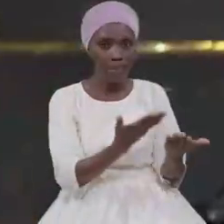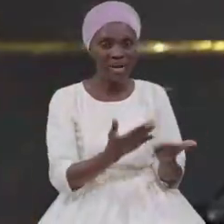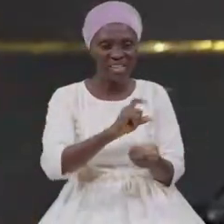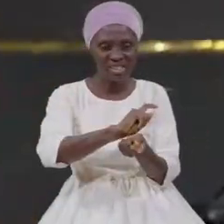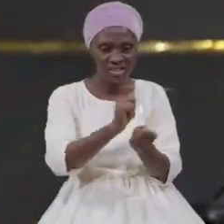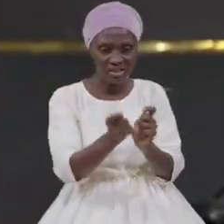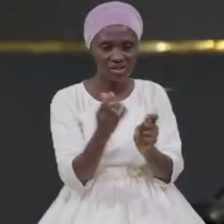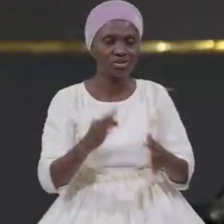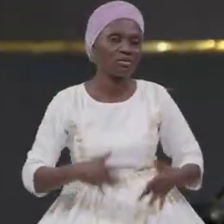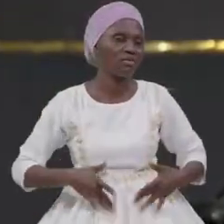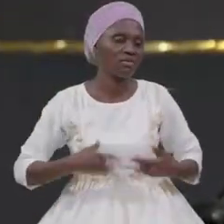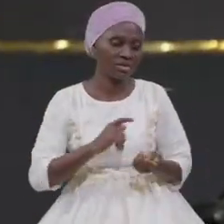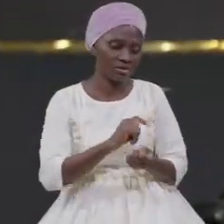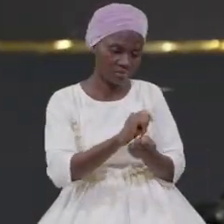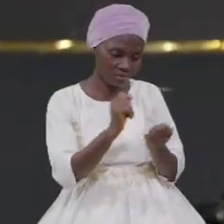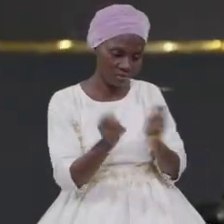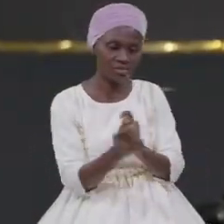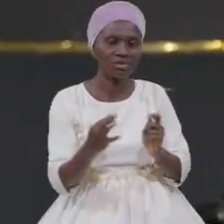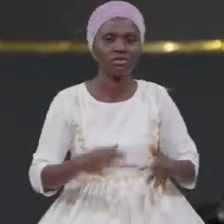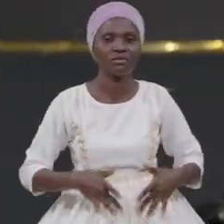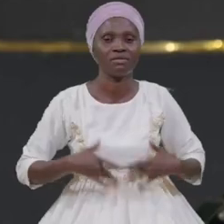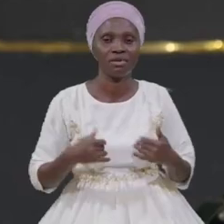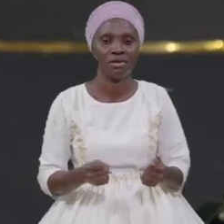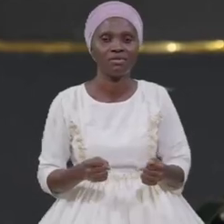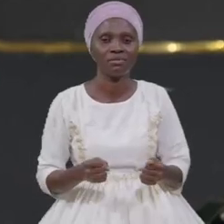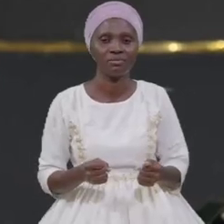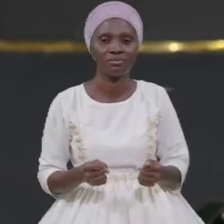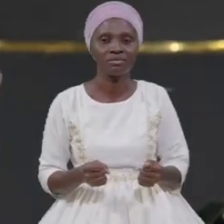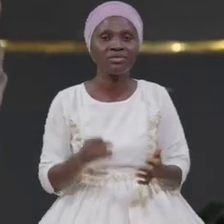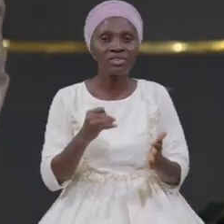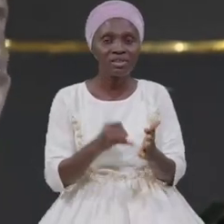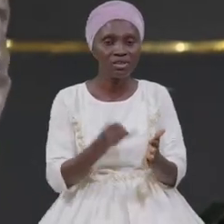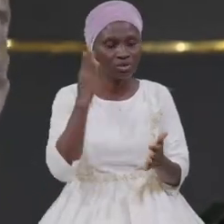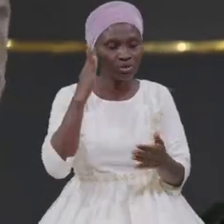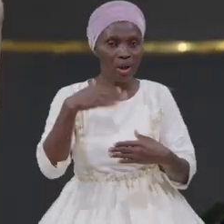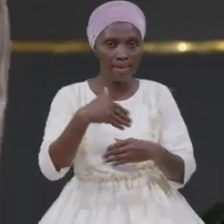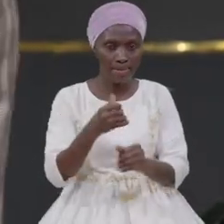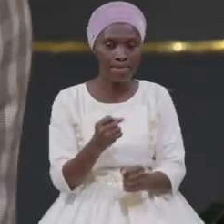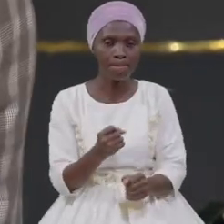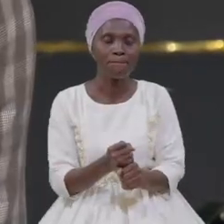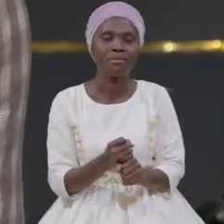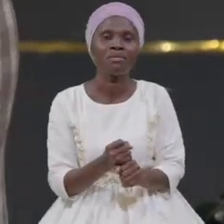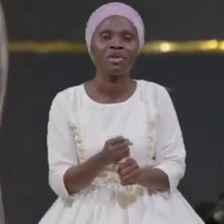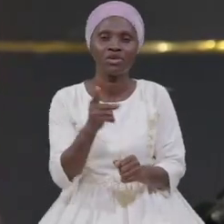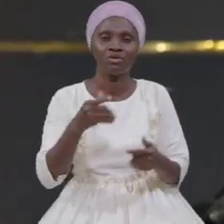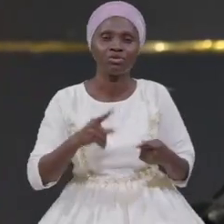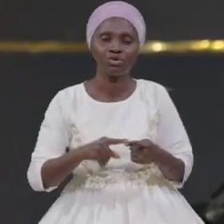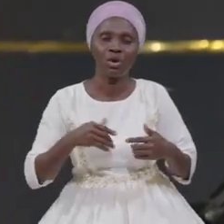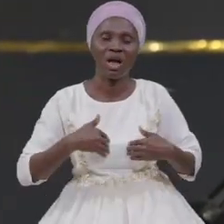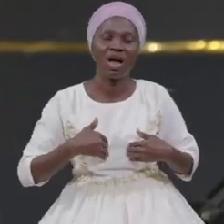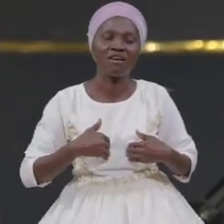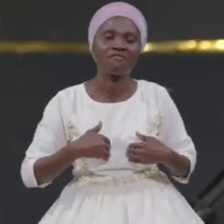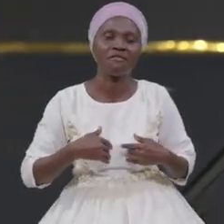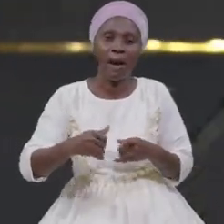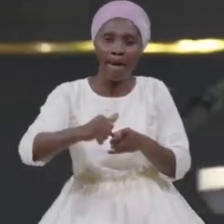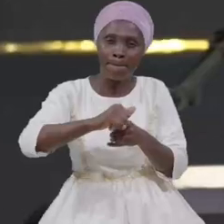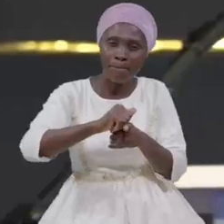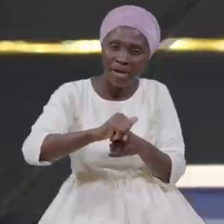vie. Ce n'est pas qu'on croit seulement, mais une justice pratique, une